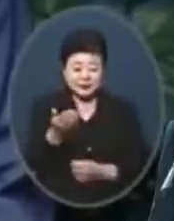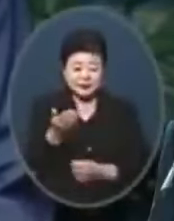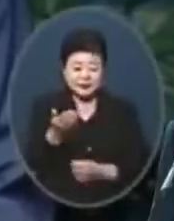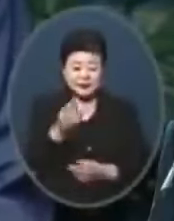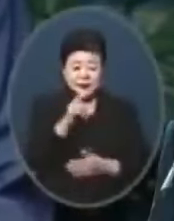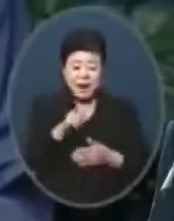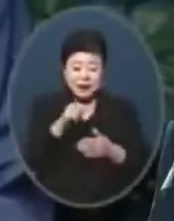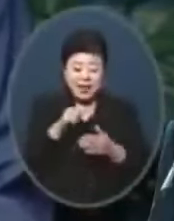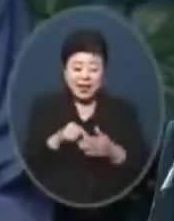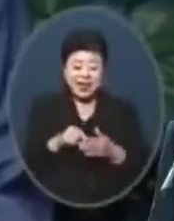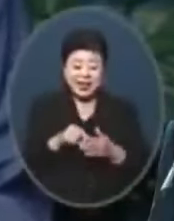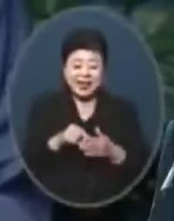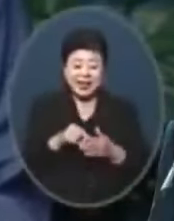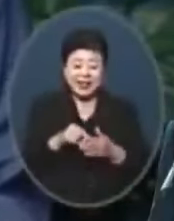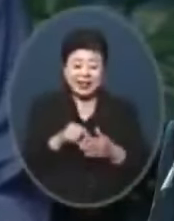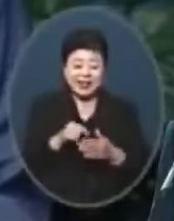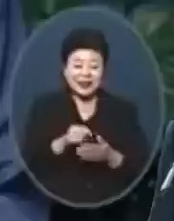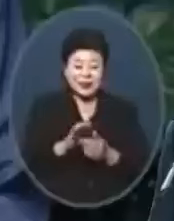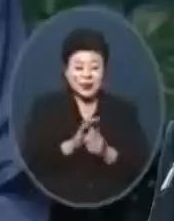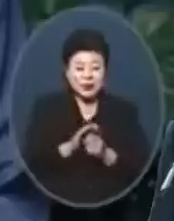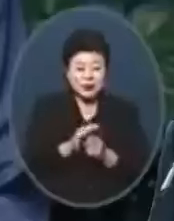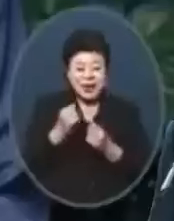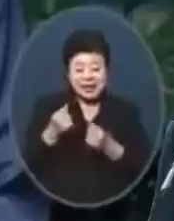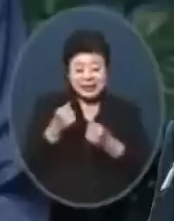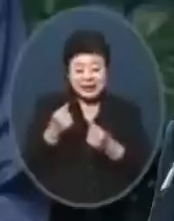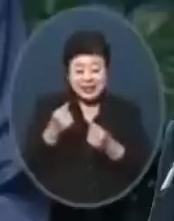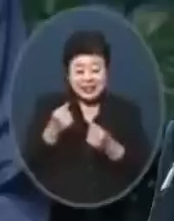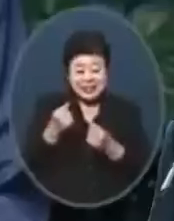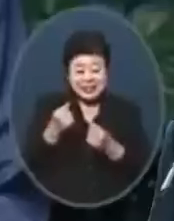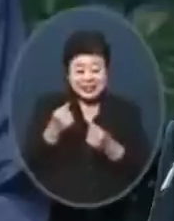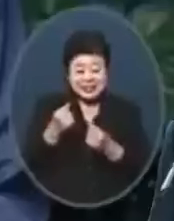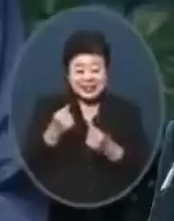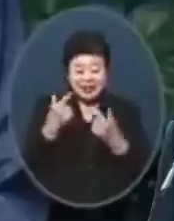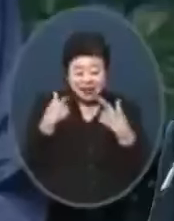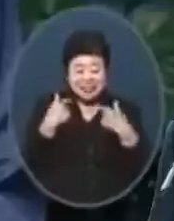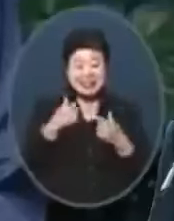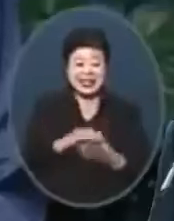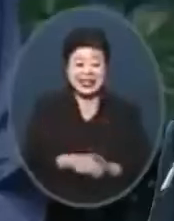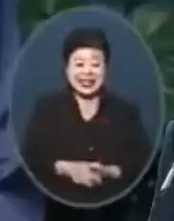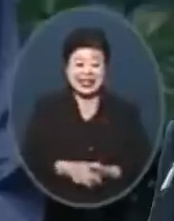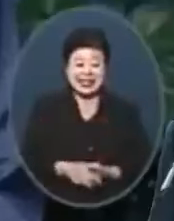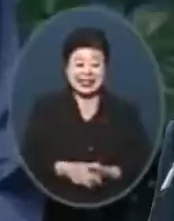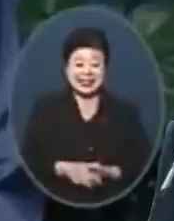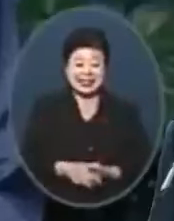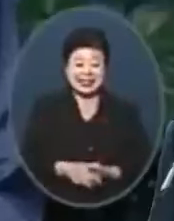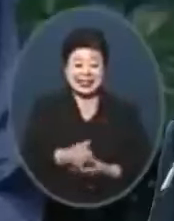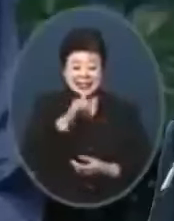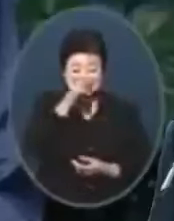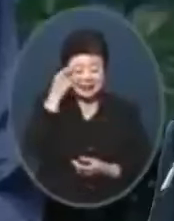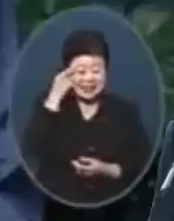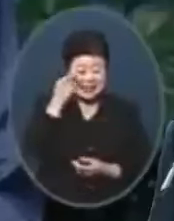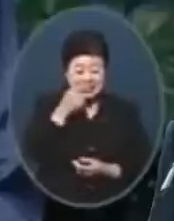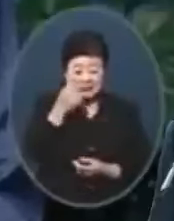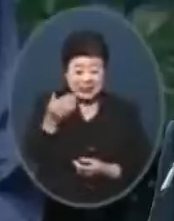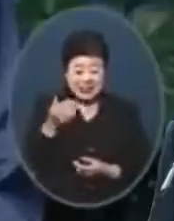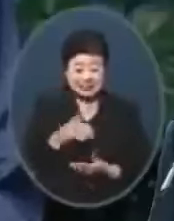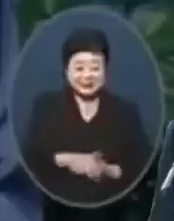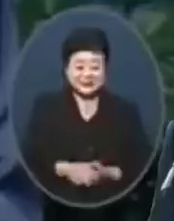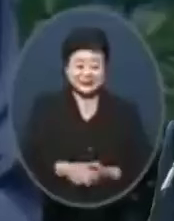여러분 마음에 위로와 힘이 언제나 있다고 생각하시죠?